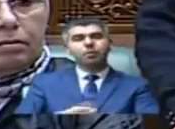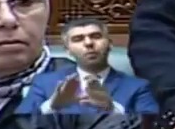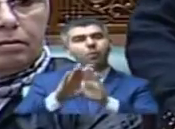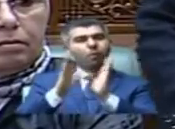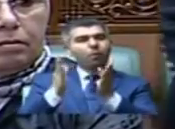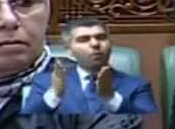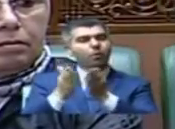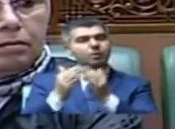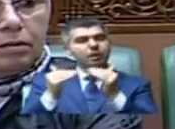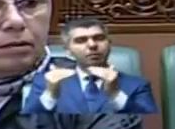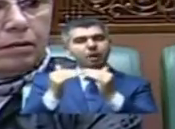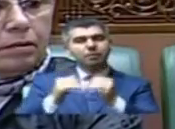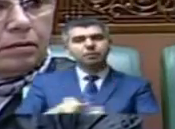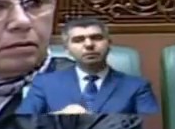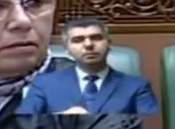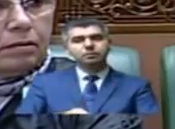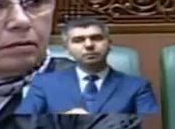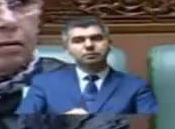بجميع فئاتها.